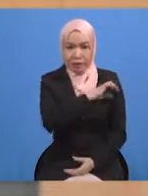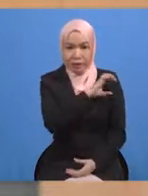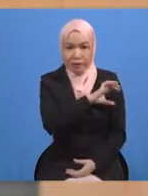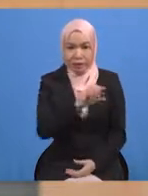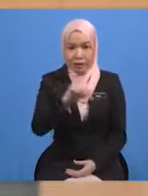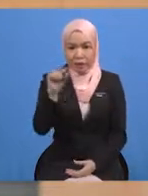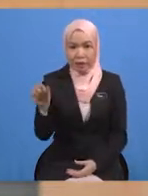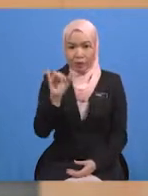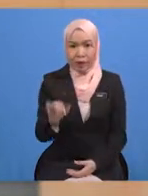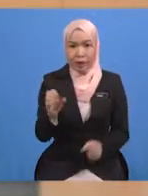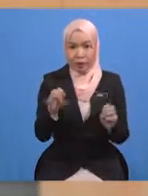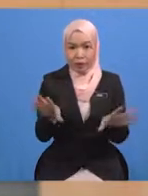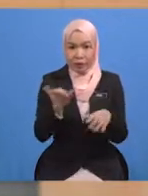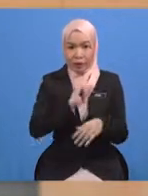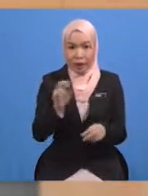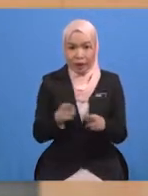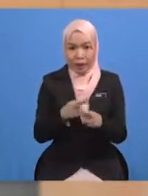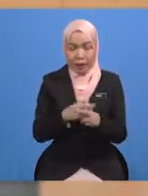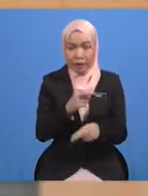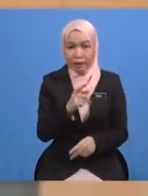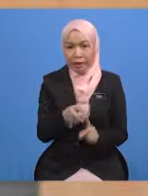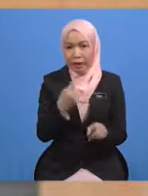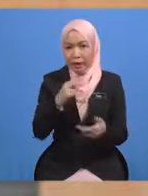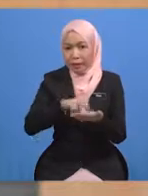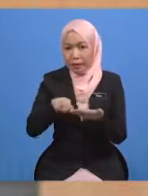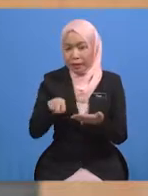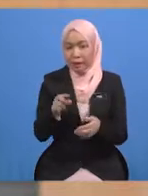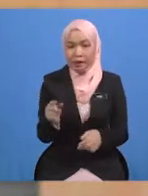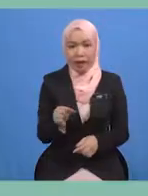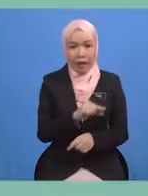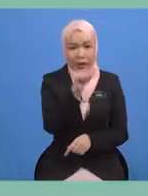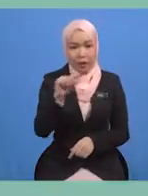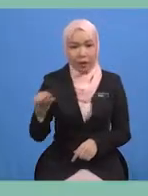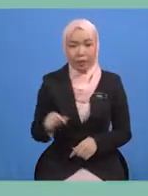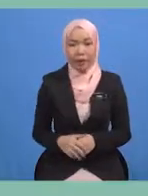telah diringkaskan daripada bacaan gelombang.